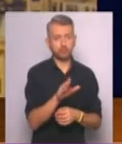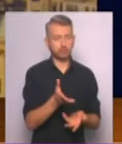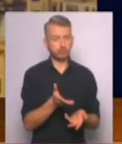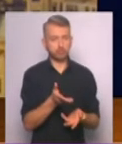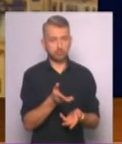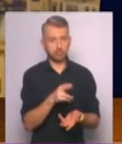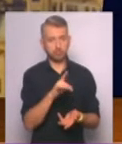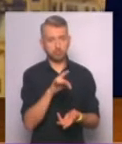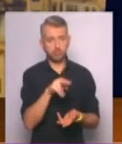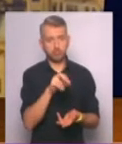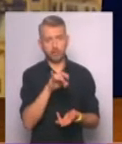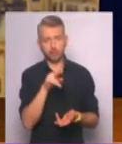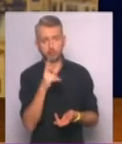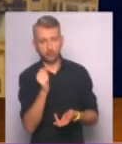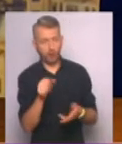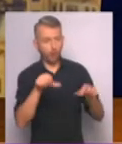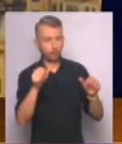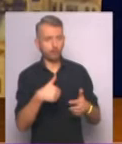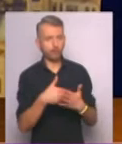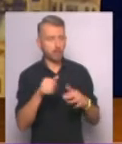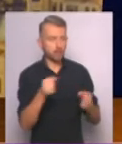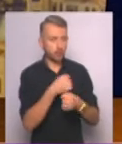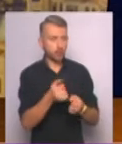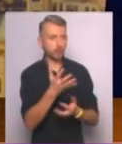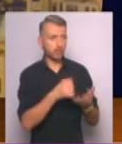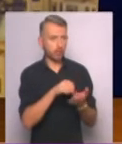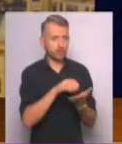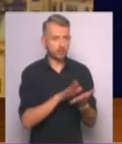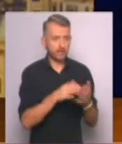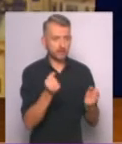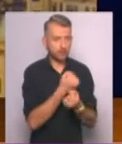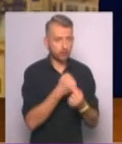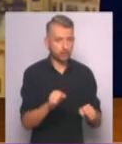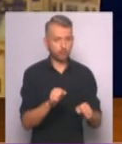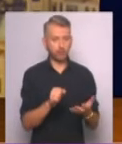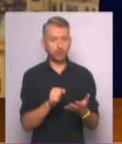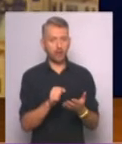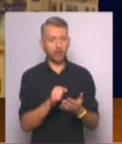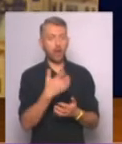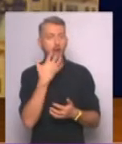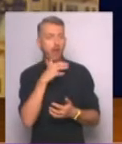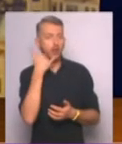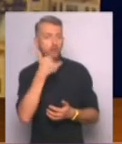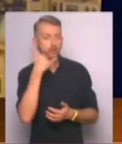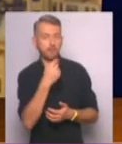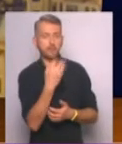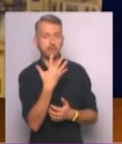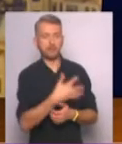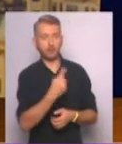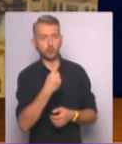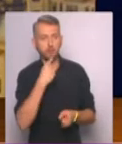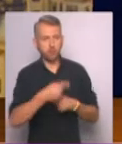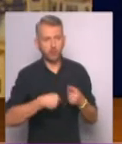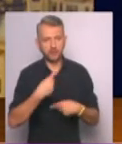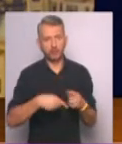перепустками, які оформити майже неможливо, на прийоми записатись неможливо, з лінії гарячої 1551 постійно